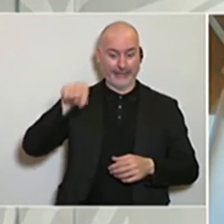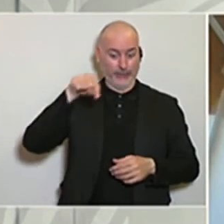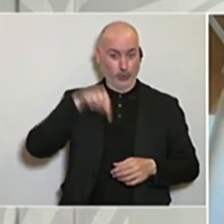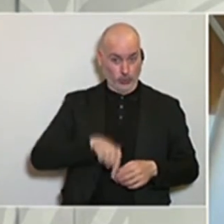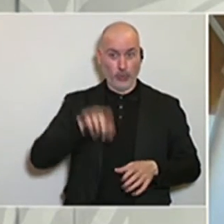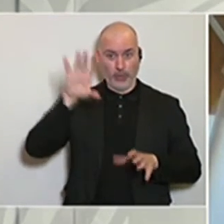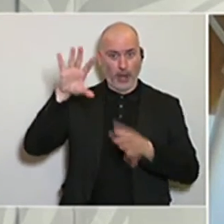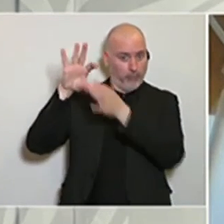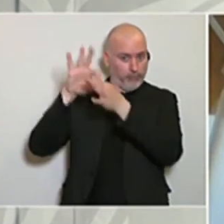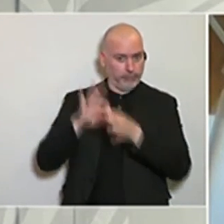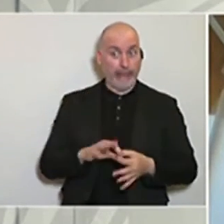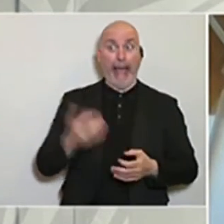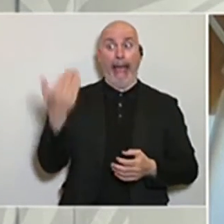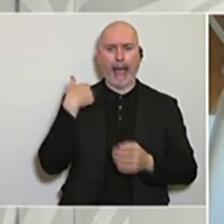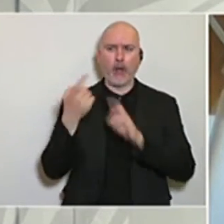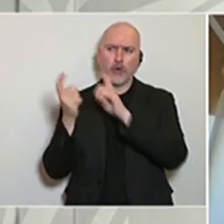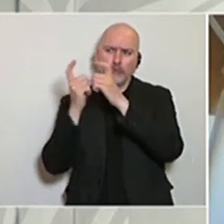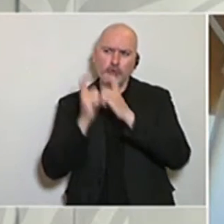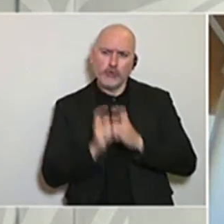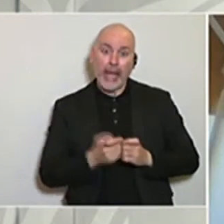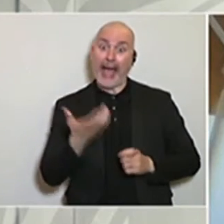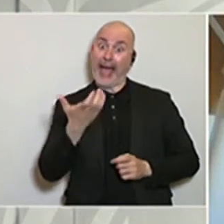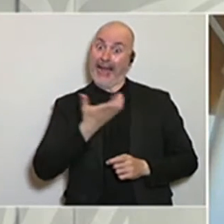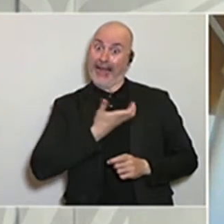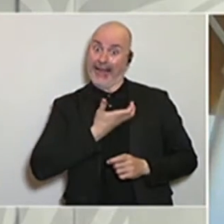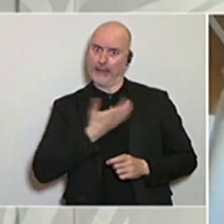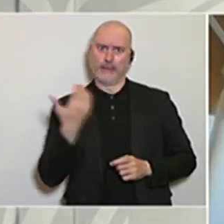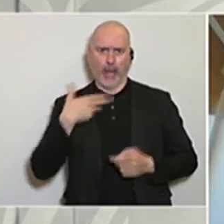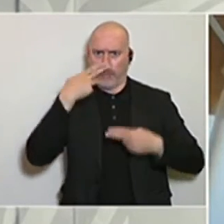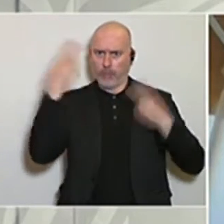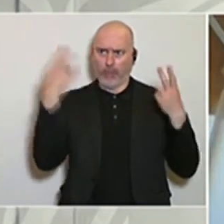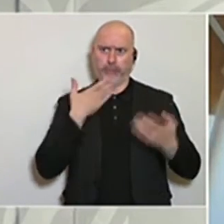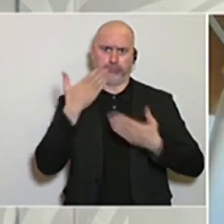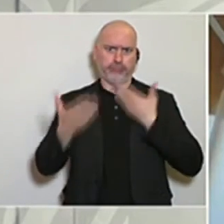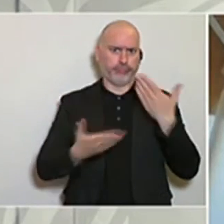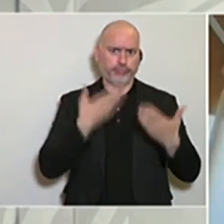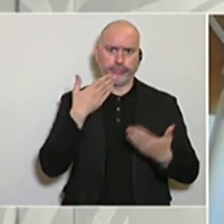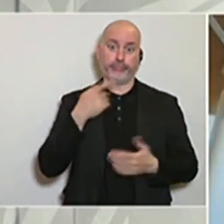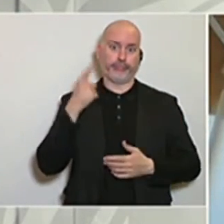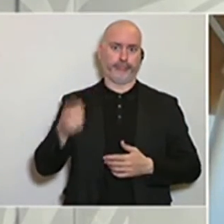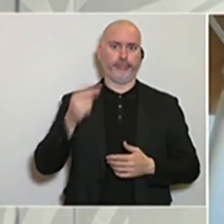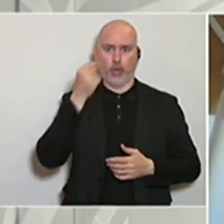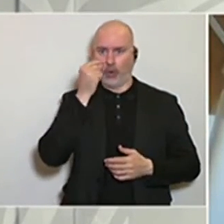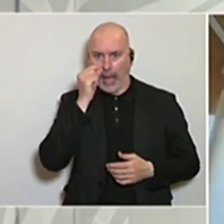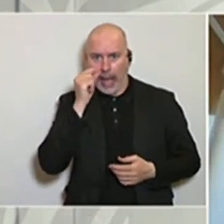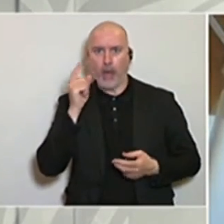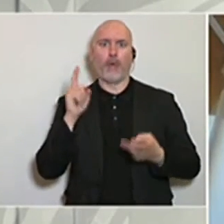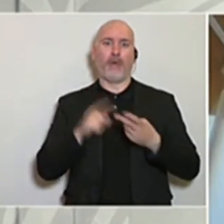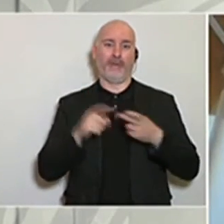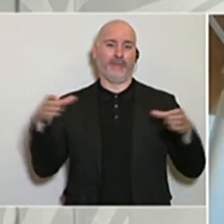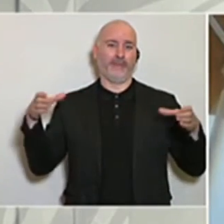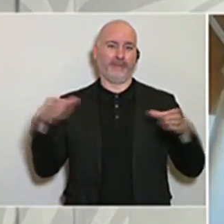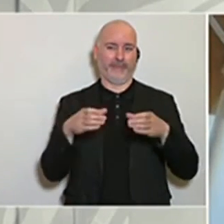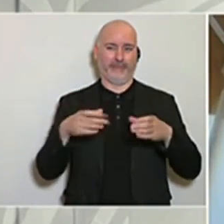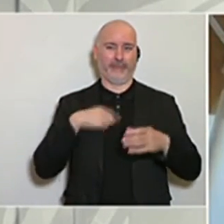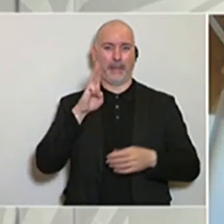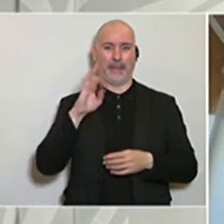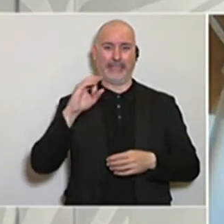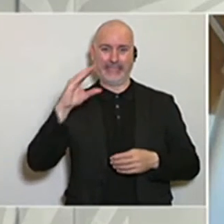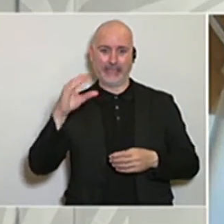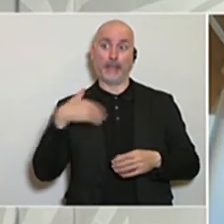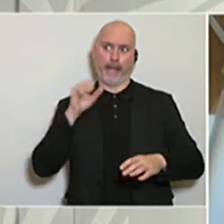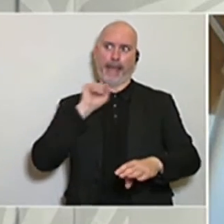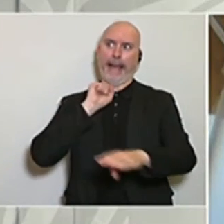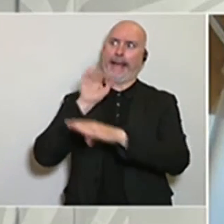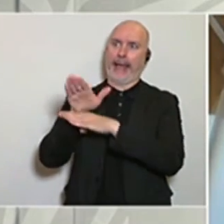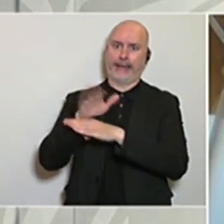després de consultar els alcaldes. Hi havia hagut alcaldes que públicament ho havien demanat, com Ada Colau o la trentena d'alcaldes del PSC de ciutats que havien enviat una carta